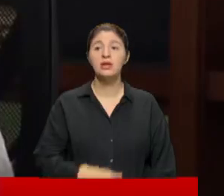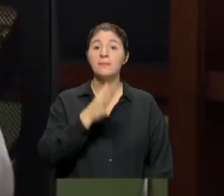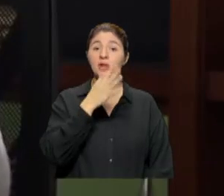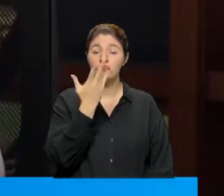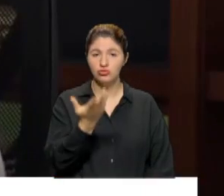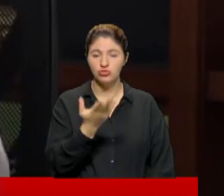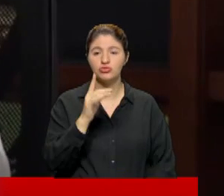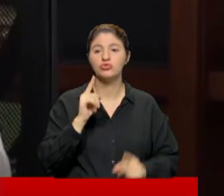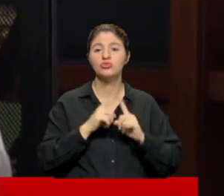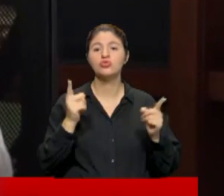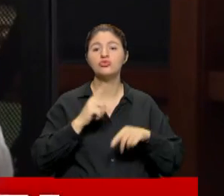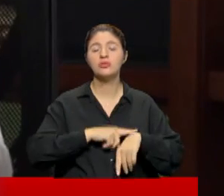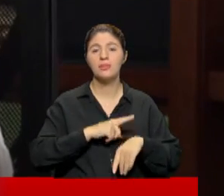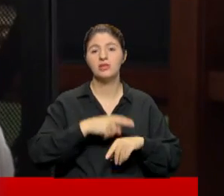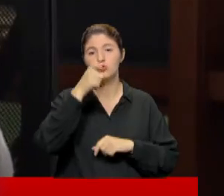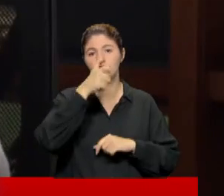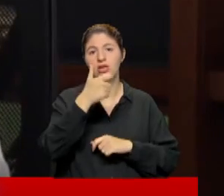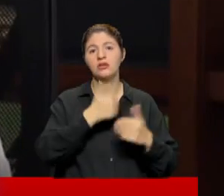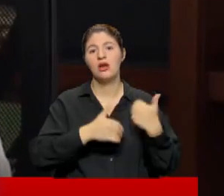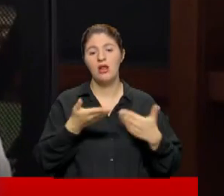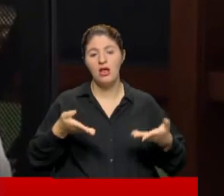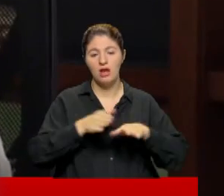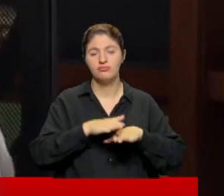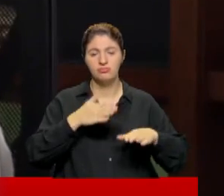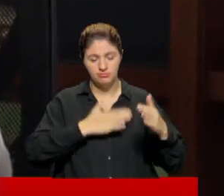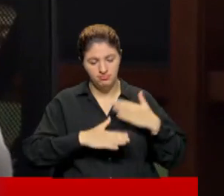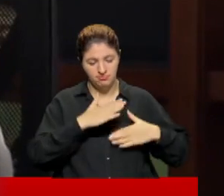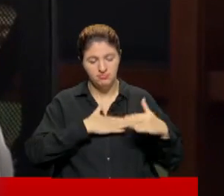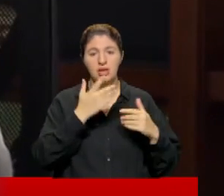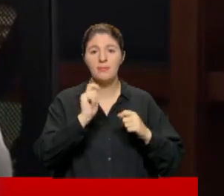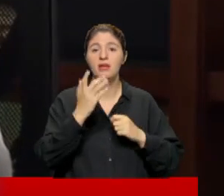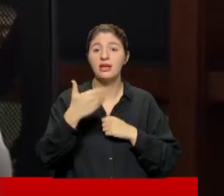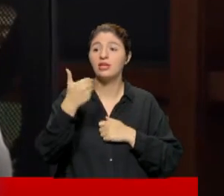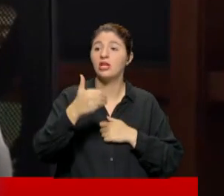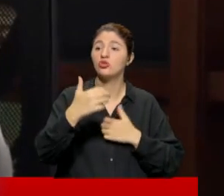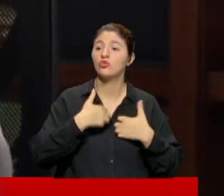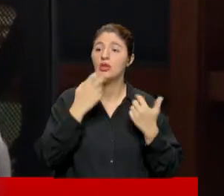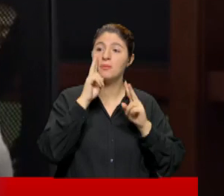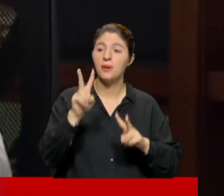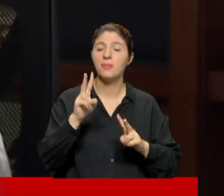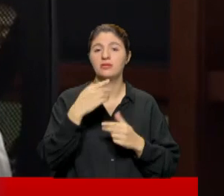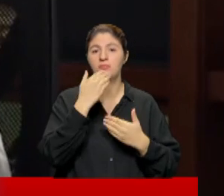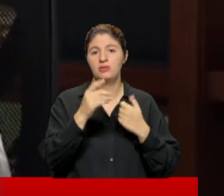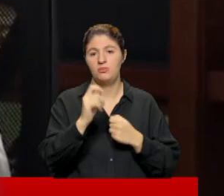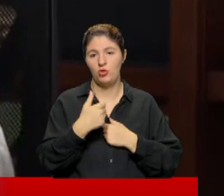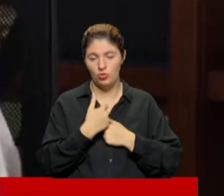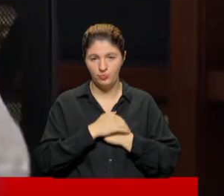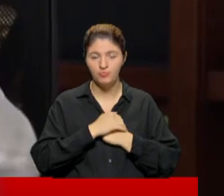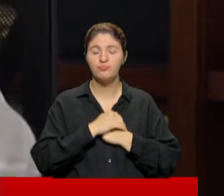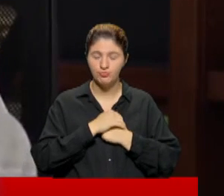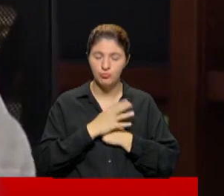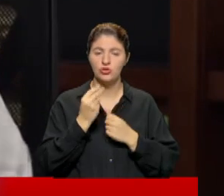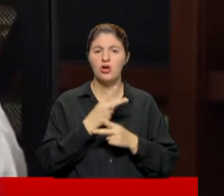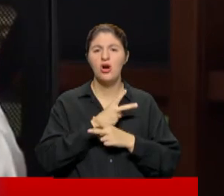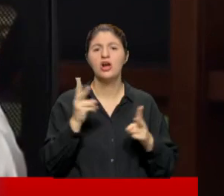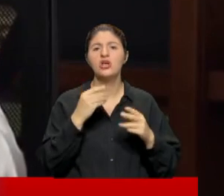biliyorsunuz uzun süredir ülkenin yaralarını kapatmaktan ve artık geleceğe güvenle bakmaktan bahsediyorum Çok